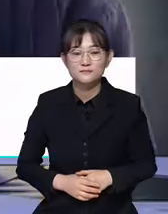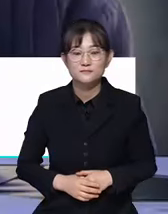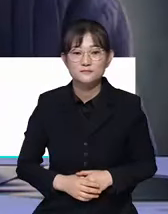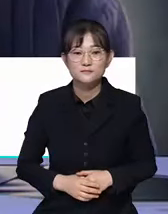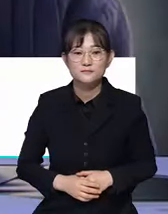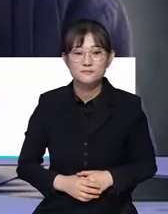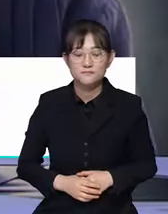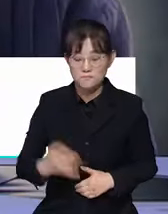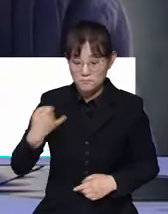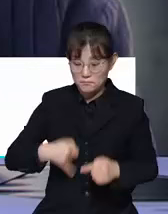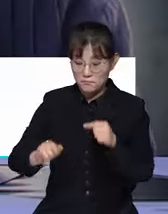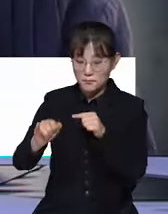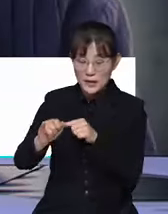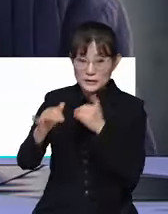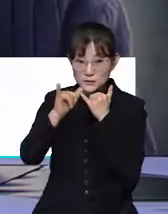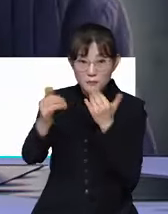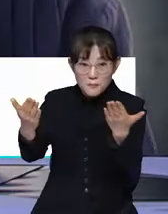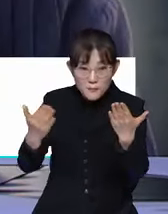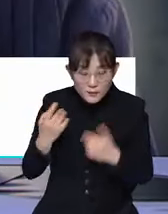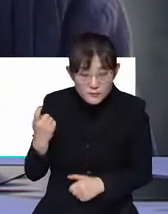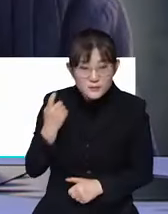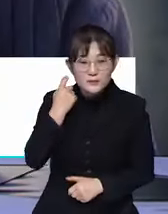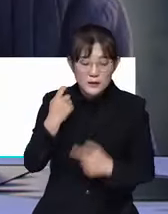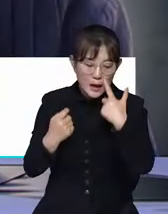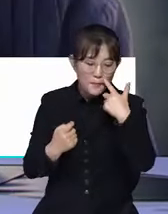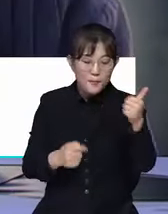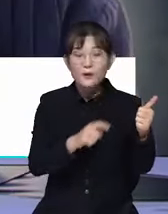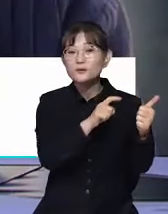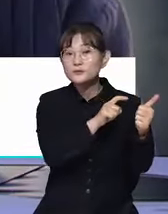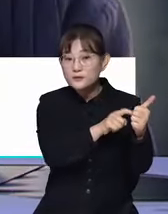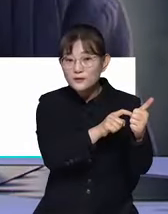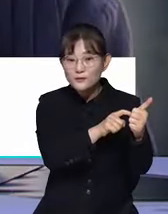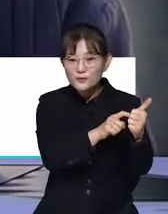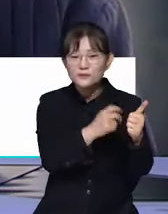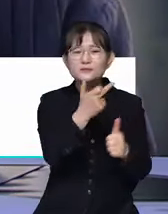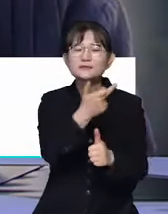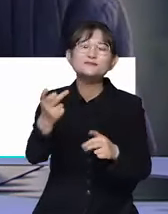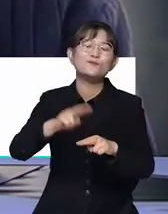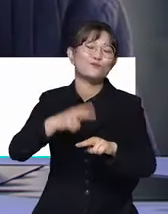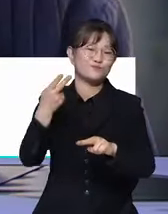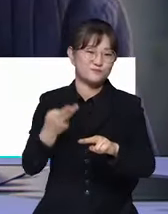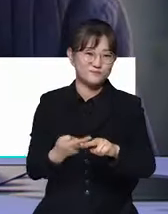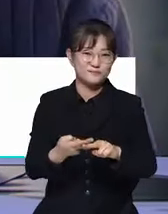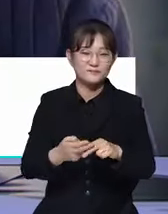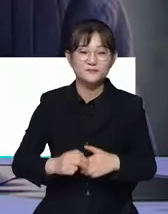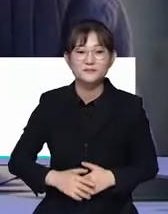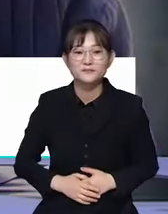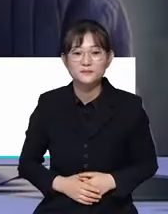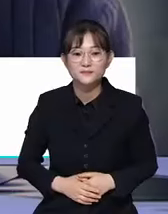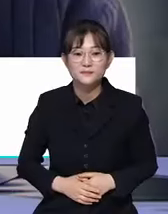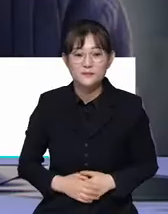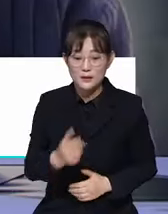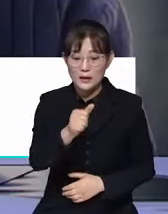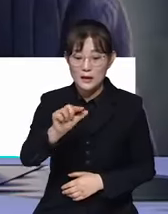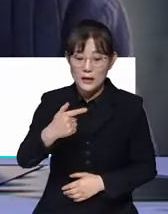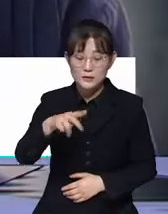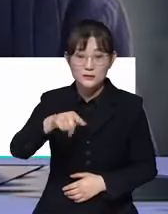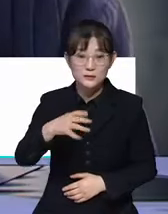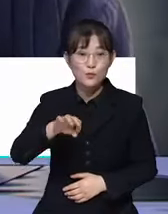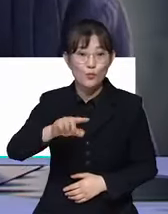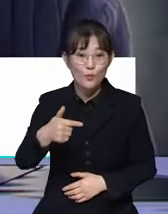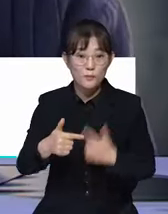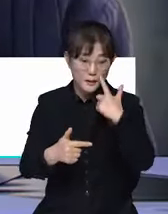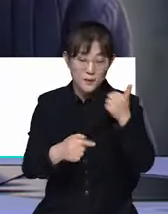딸의 노벨문학상 수상 소식은 아버지 한승원 작가에게도 큰 선물이 됐는데요 한승원 작가는 딸의